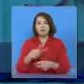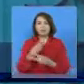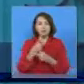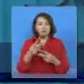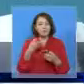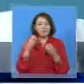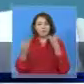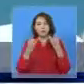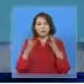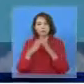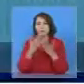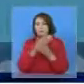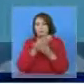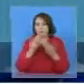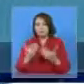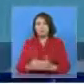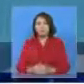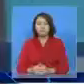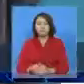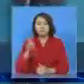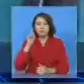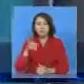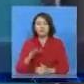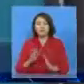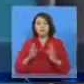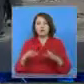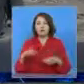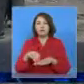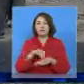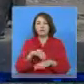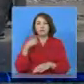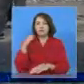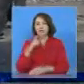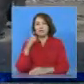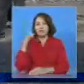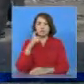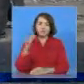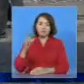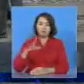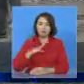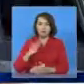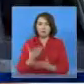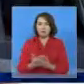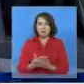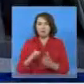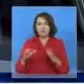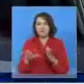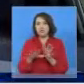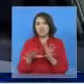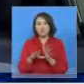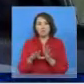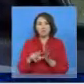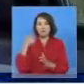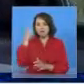көрдік, бірақ ол үйінде болмай шықты. Белгілі болғандай саяжай әкімдіктің емес жеке меншік иелерінің құзырында. Сондықтан саяжайға электр энергиясы